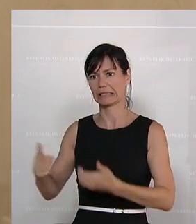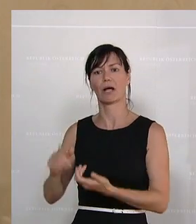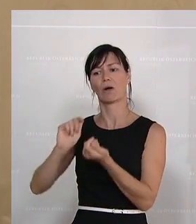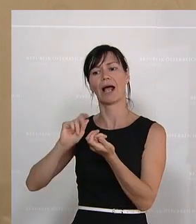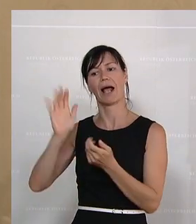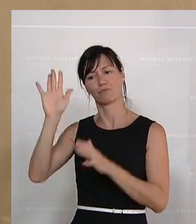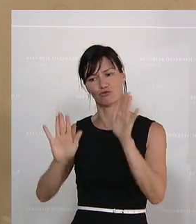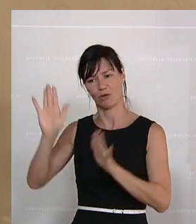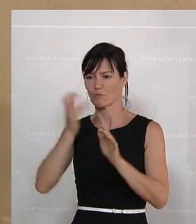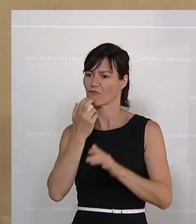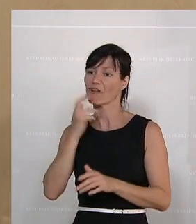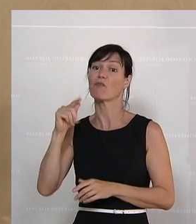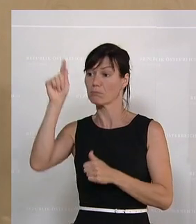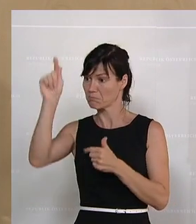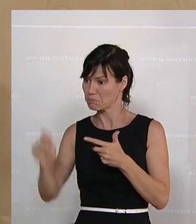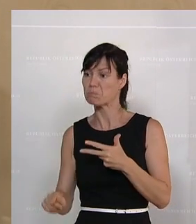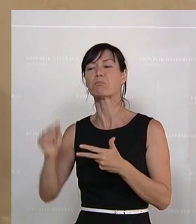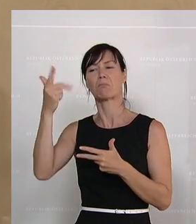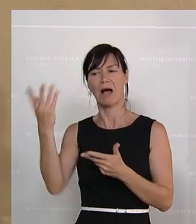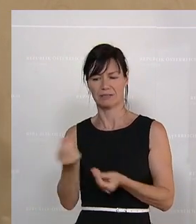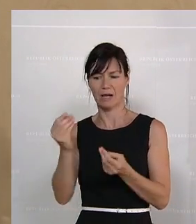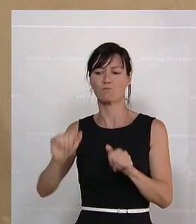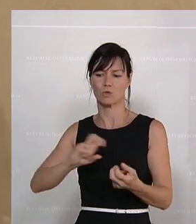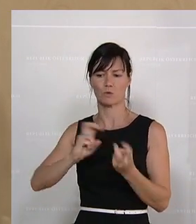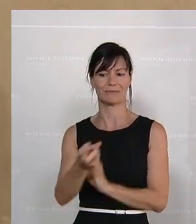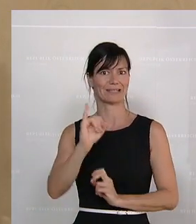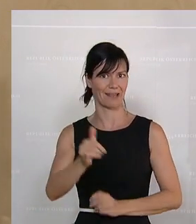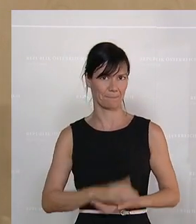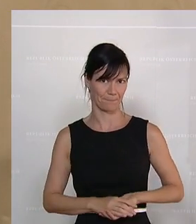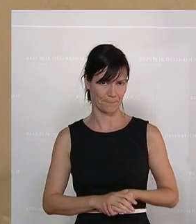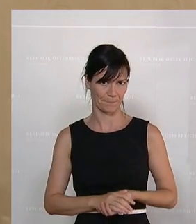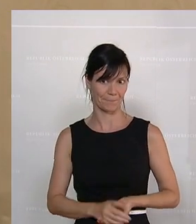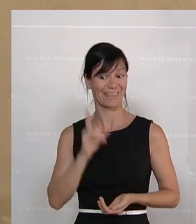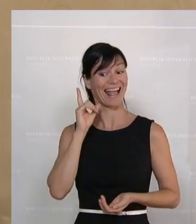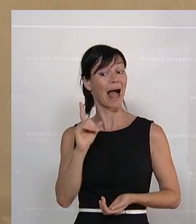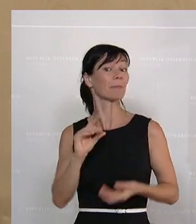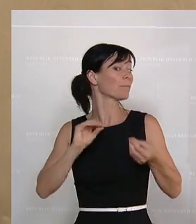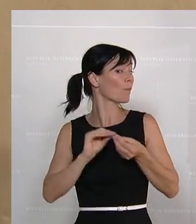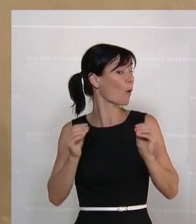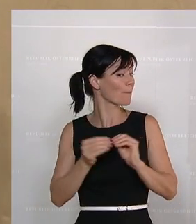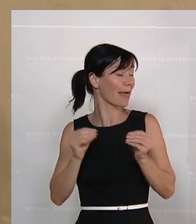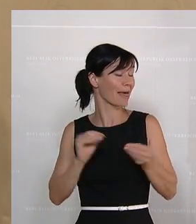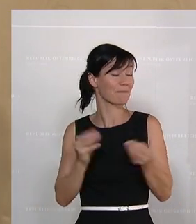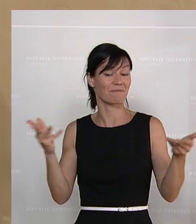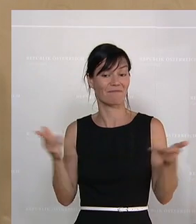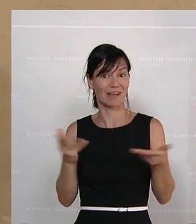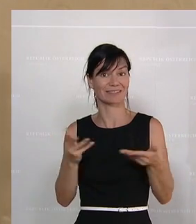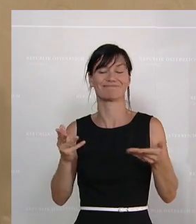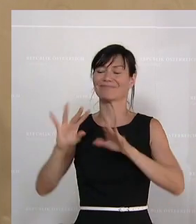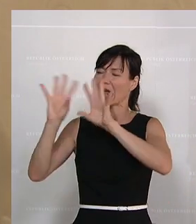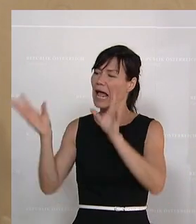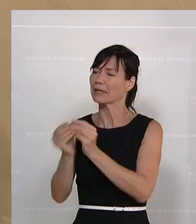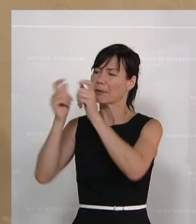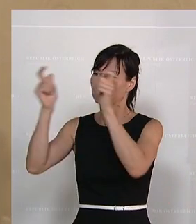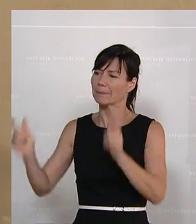muss das problem ist und das ist das was in der mehrzahl hier vorliegt dieses leider ein paket aus